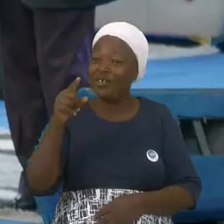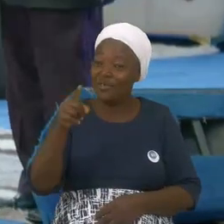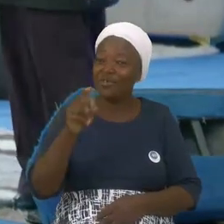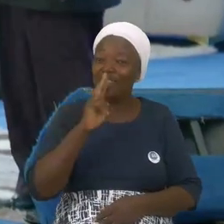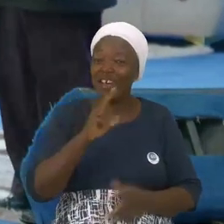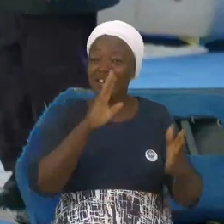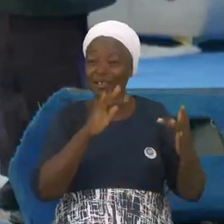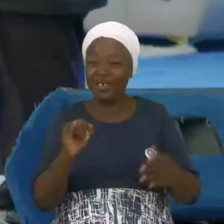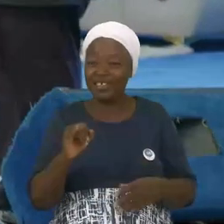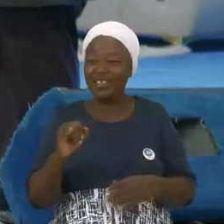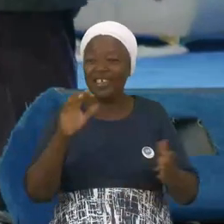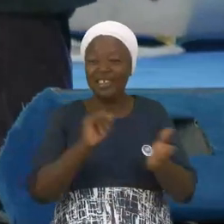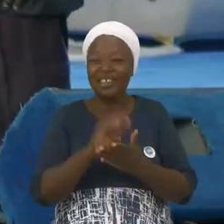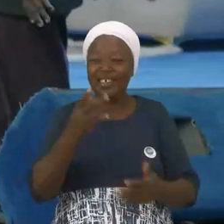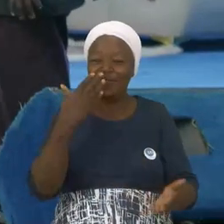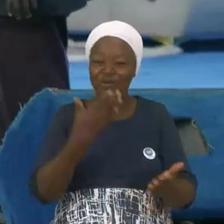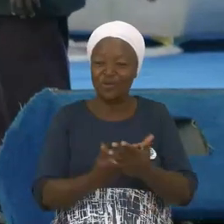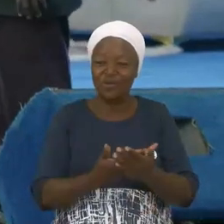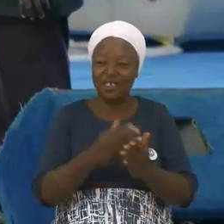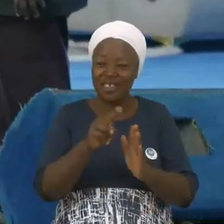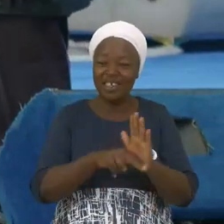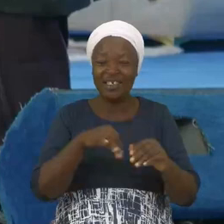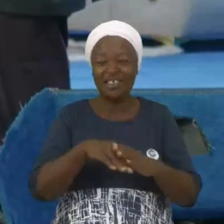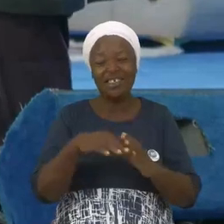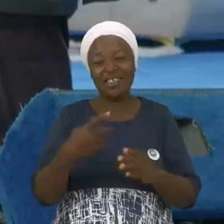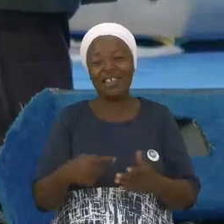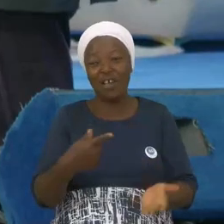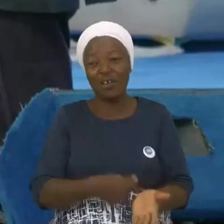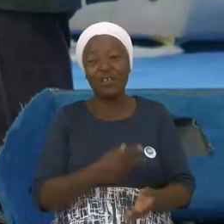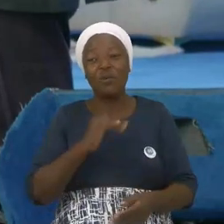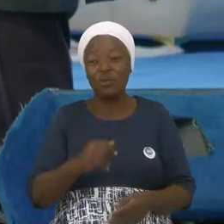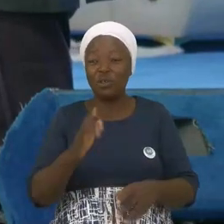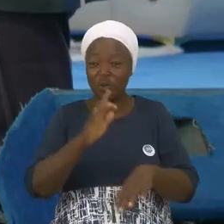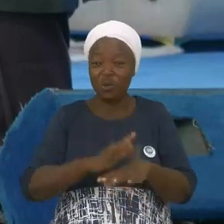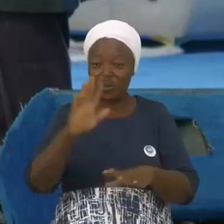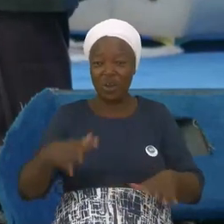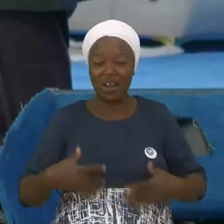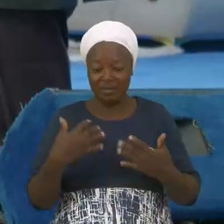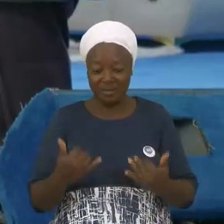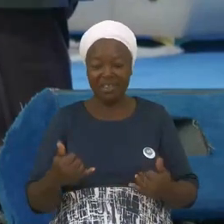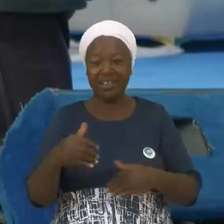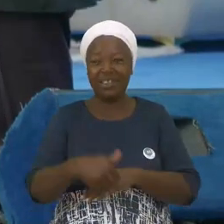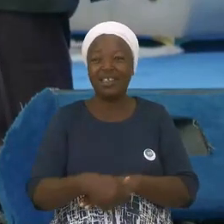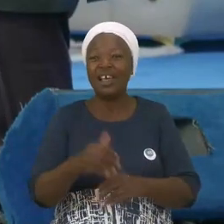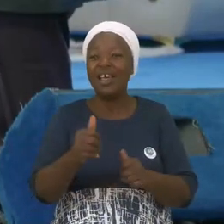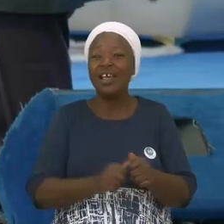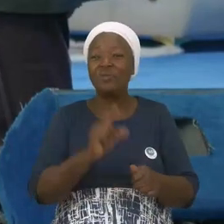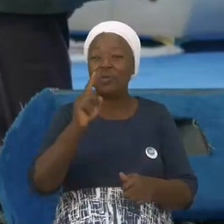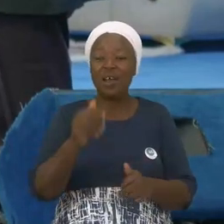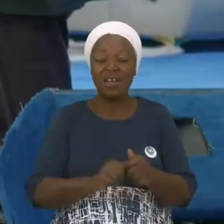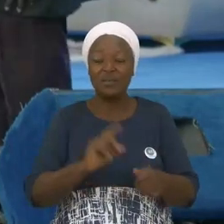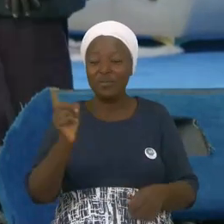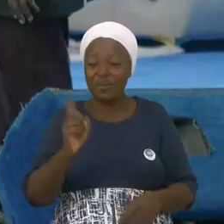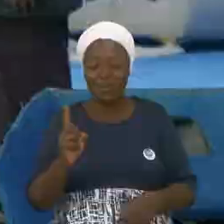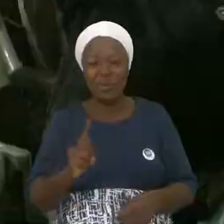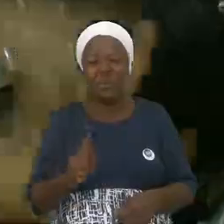Si vous êtes là et vous espérez, la bonté de l'évangile vous